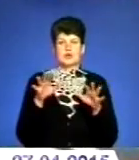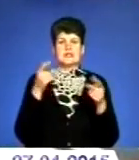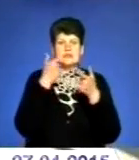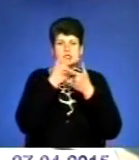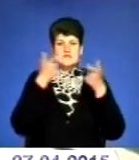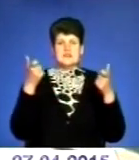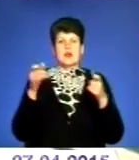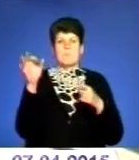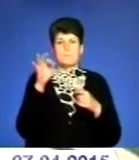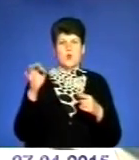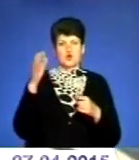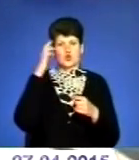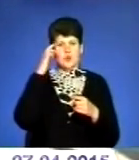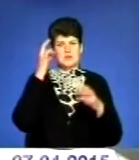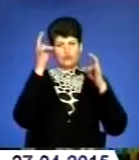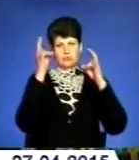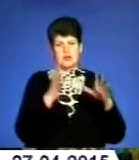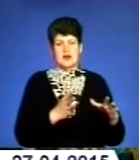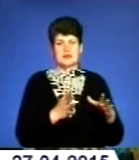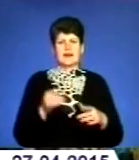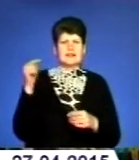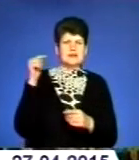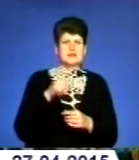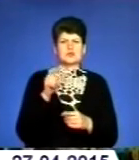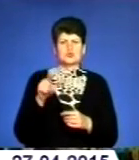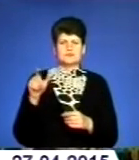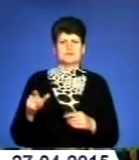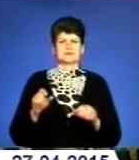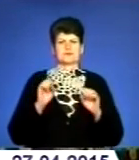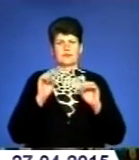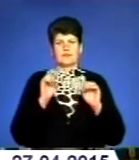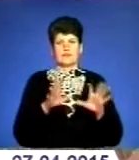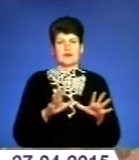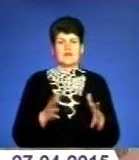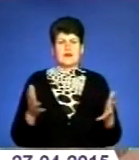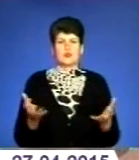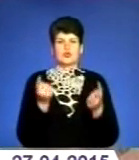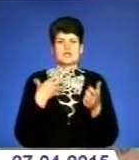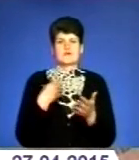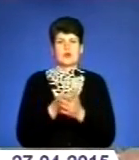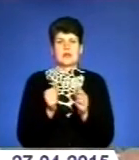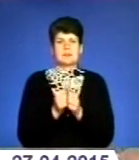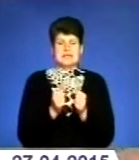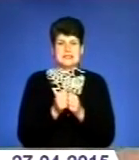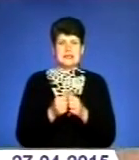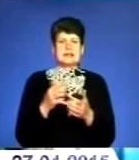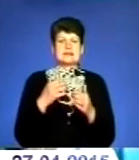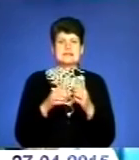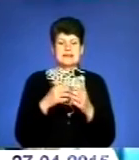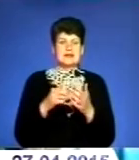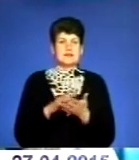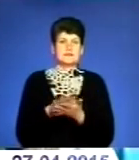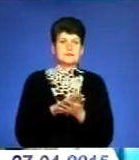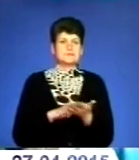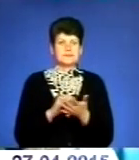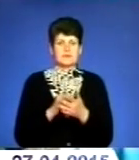Чорнобильську трагедію тисячі життів віддали тоді українці рятуючи своїх дітей і близьких серед ліквідаторів цього смертельного лиха було